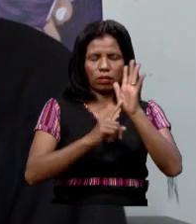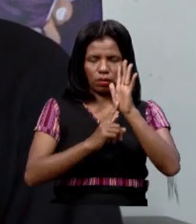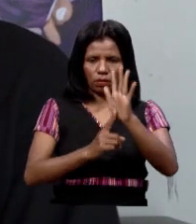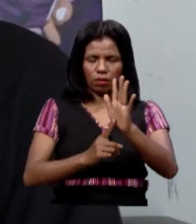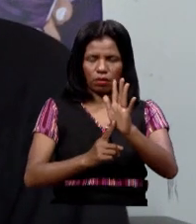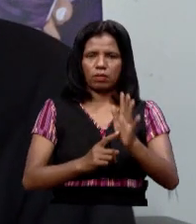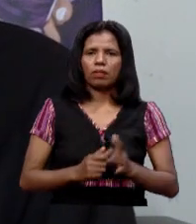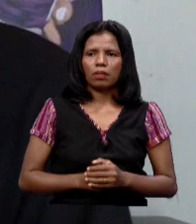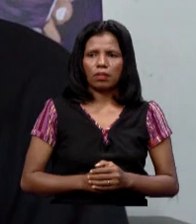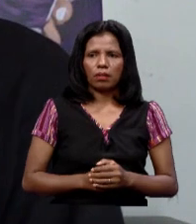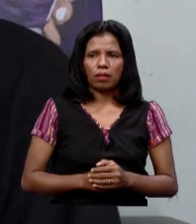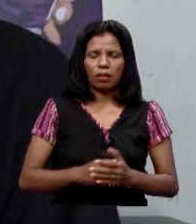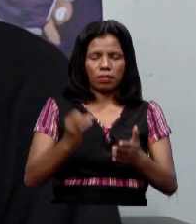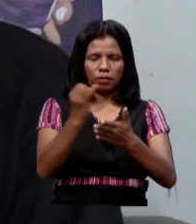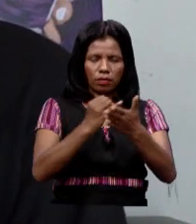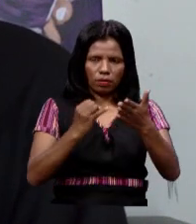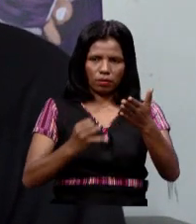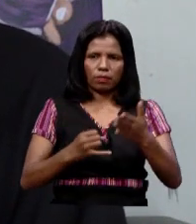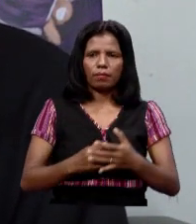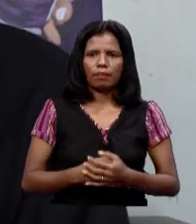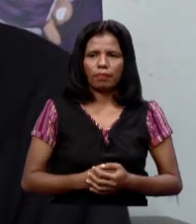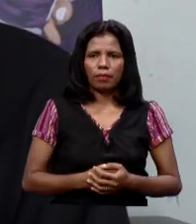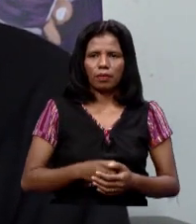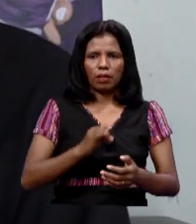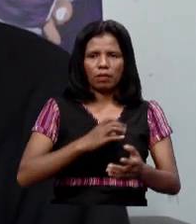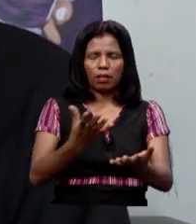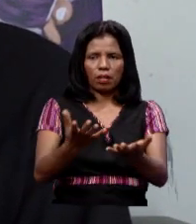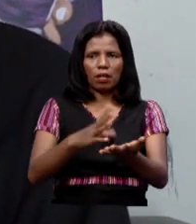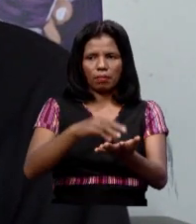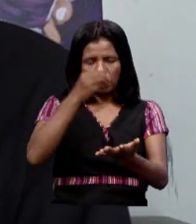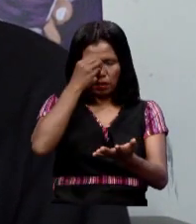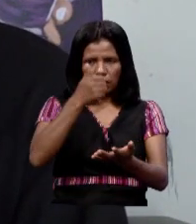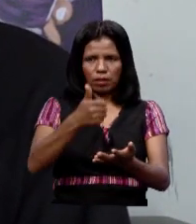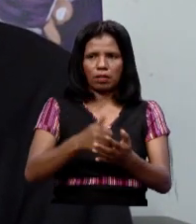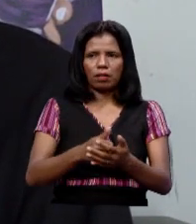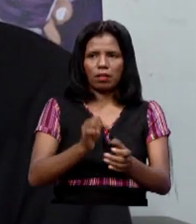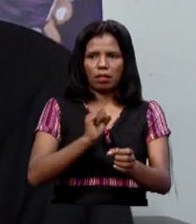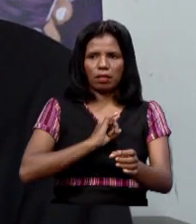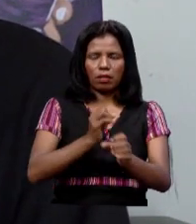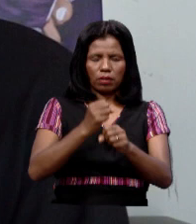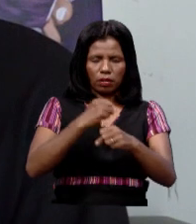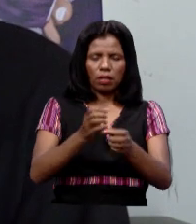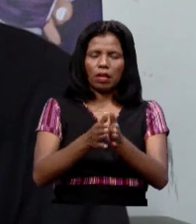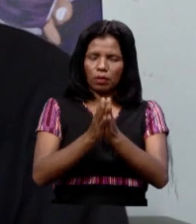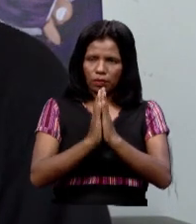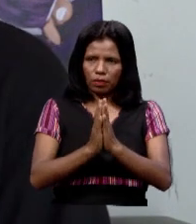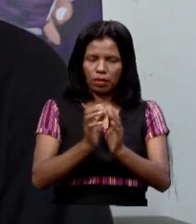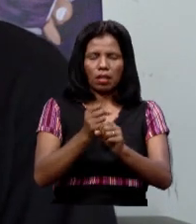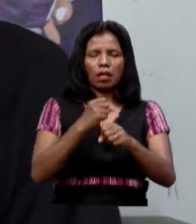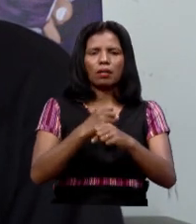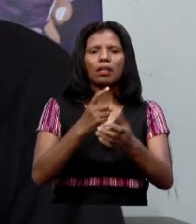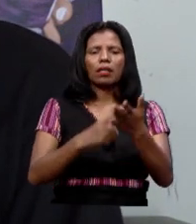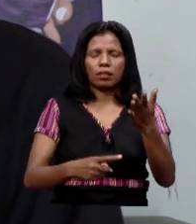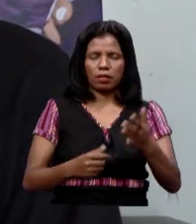kono ba pintura digital ni. Ni ba hokar apren haut ni dene halos ni be kan haul hateni dene haus ni dene halos ni be.